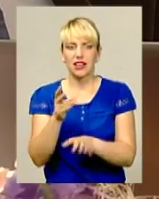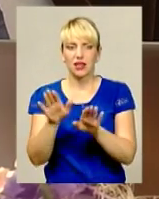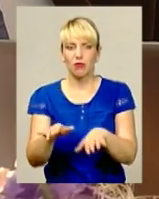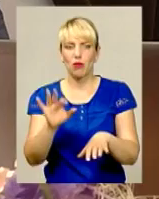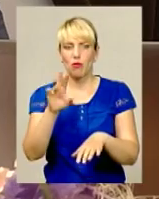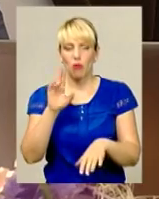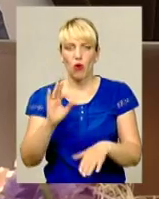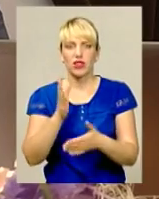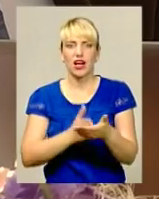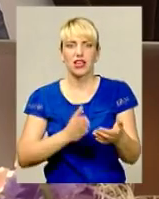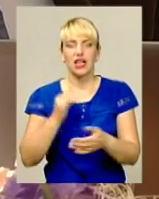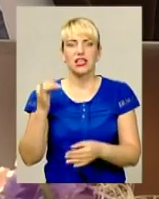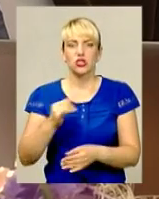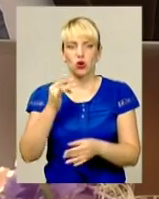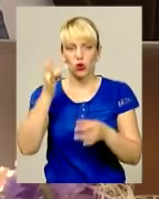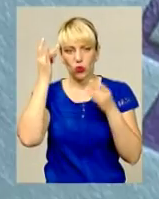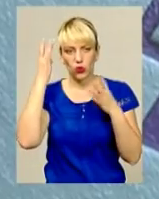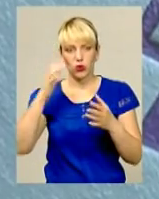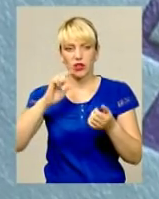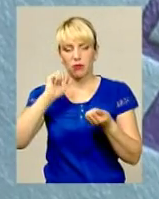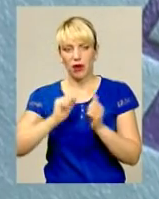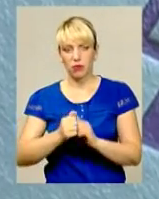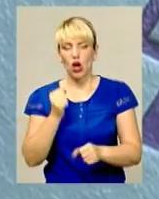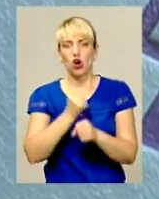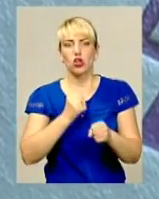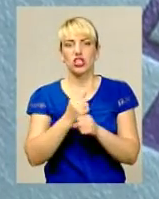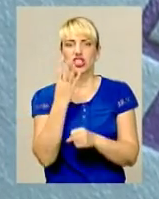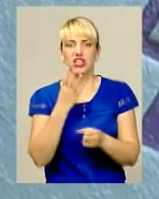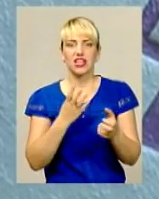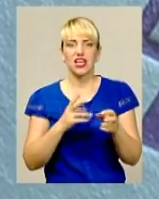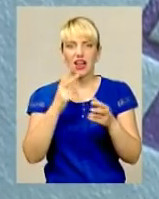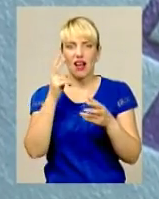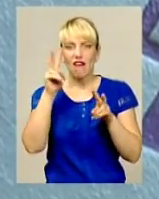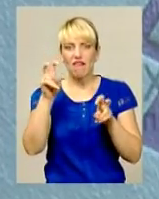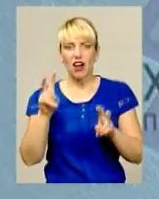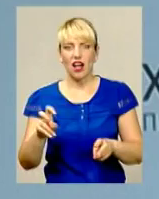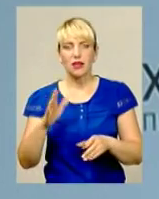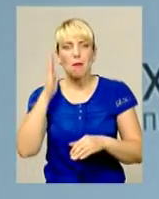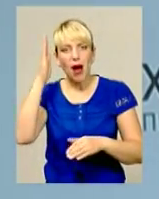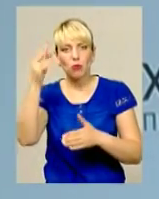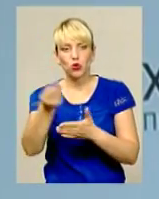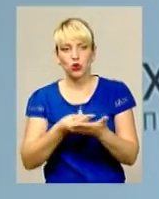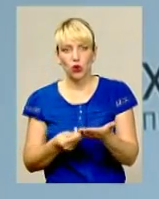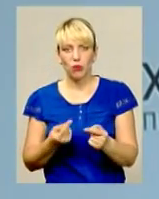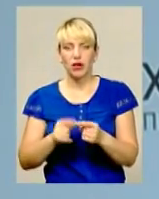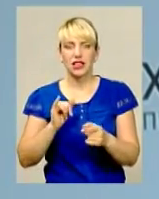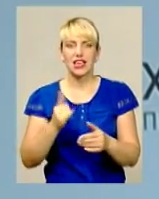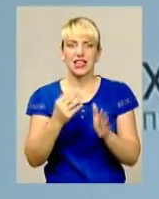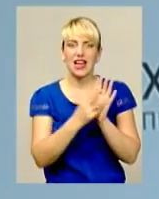історико-культурних пам'яток. Розроблено чотири варіанти майбутнього бренду. Уже на цьому тижні на сайті